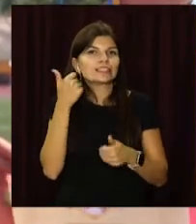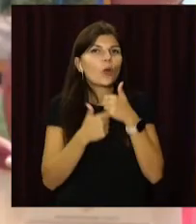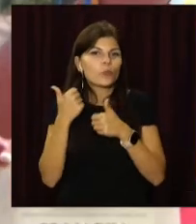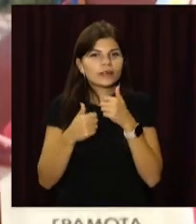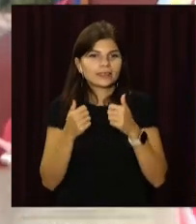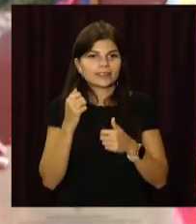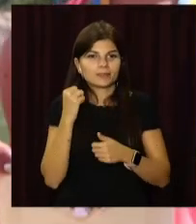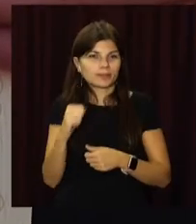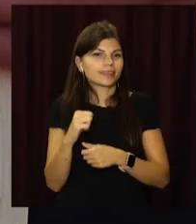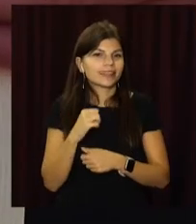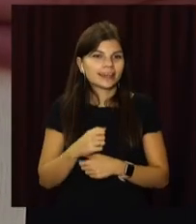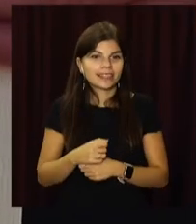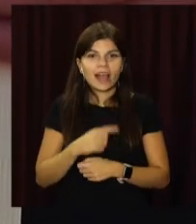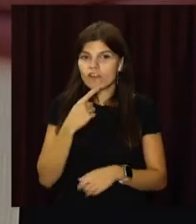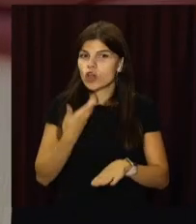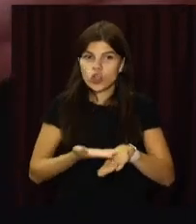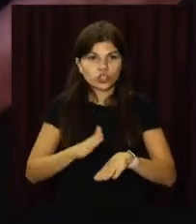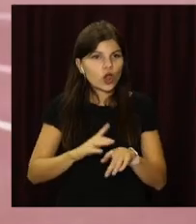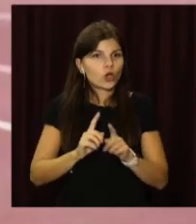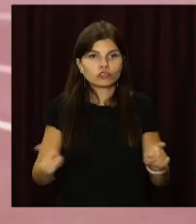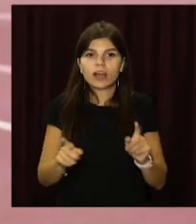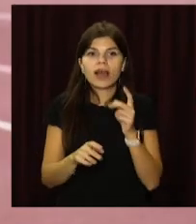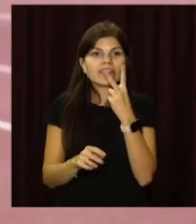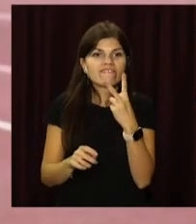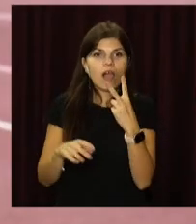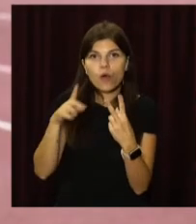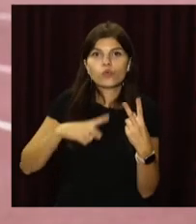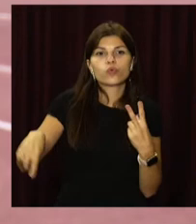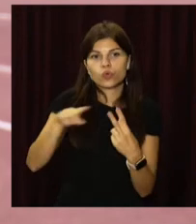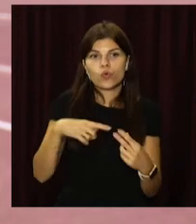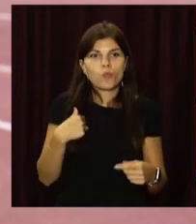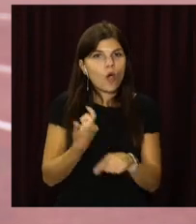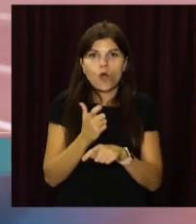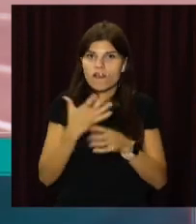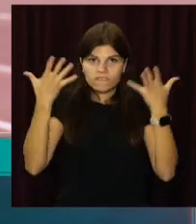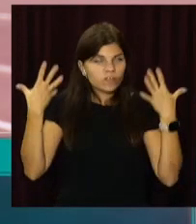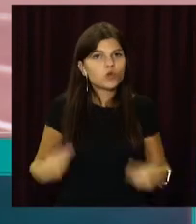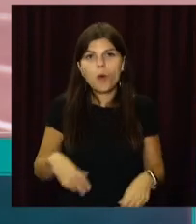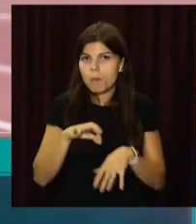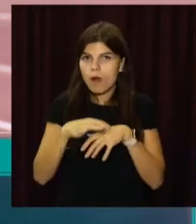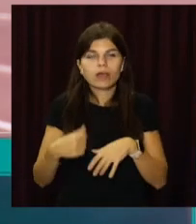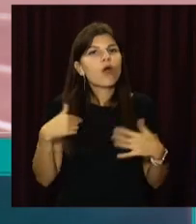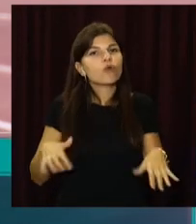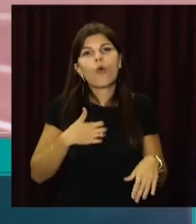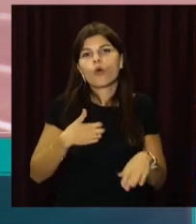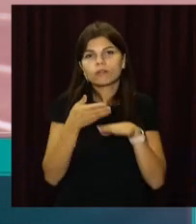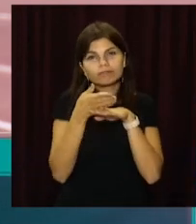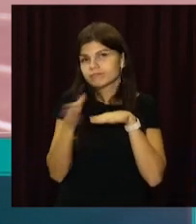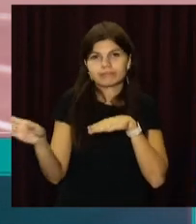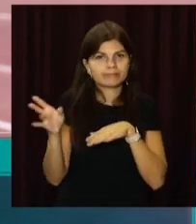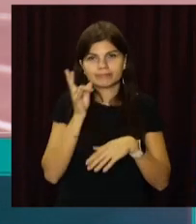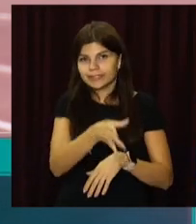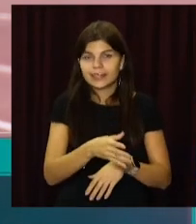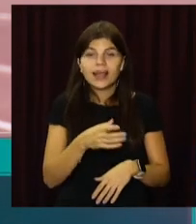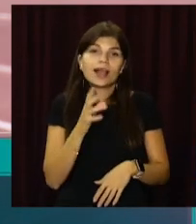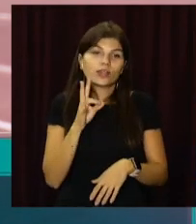суперниць. Очень тяжело, особенно последние два круга. У меня начало все болеть, я уже хотела сойти с дистанции, но